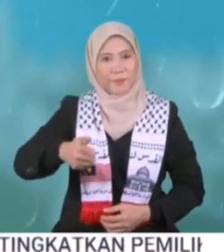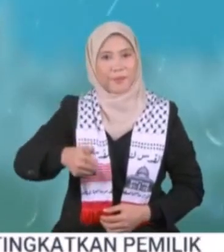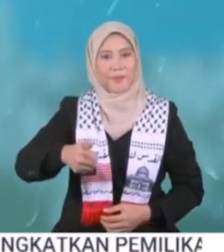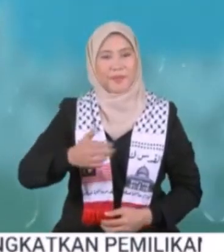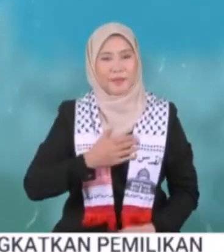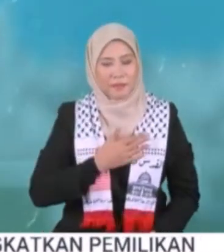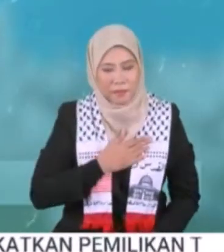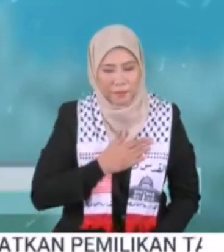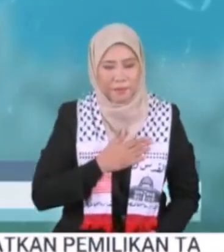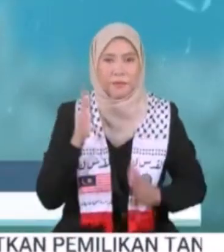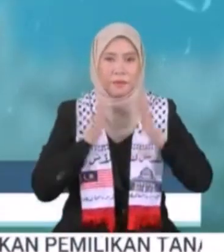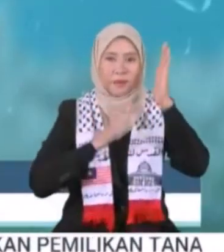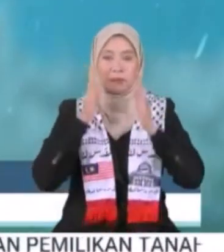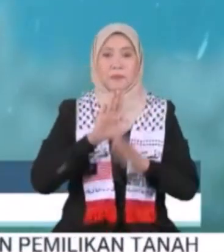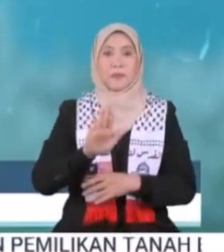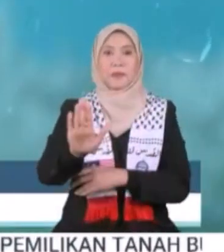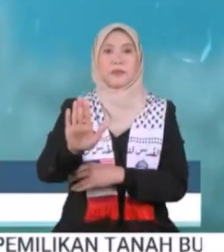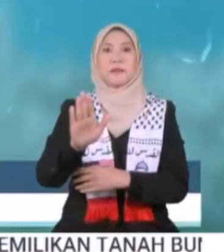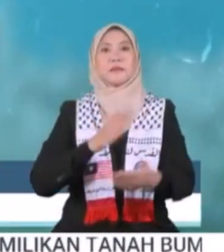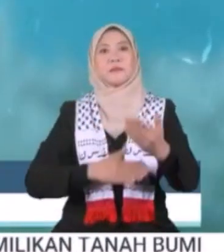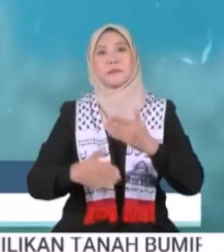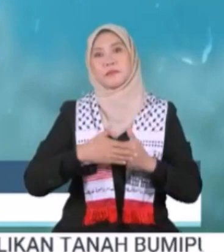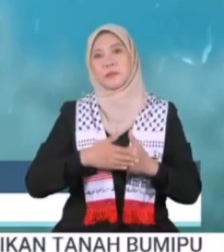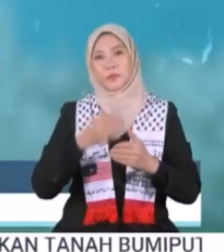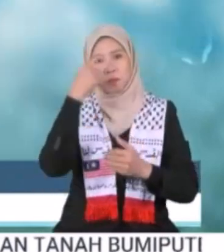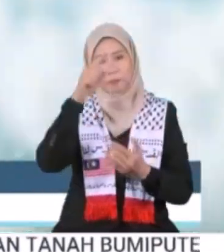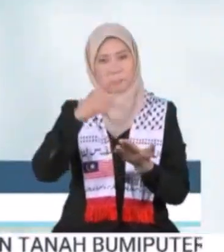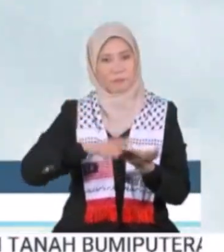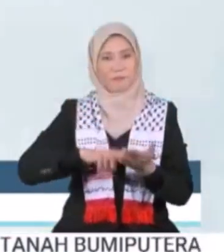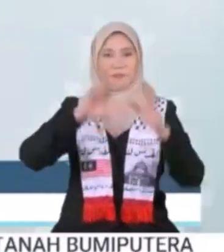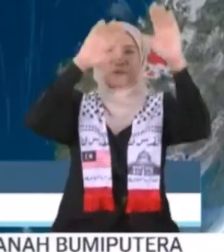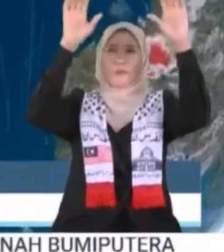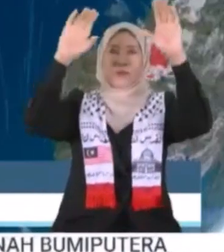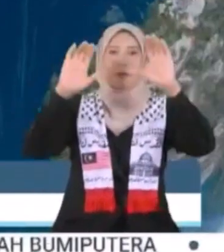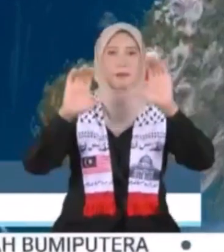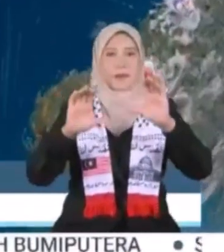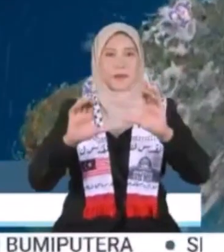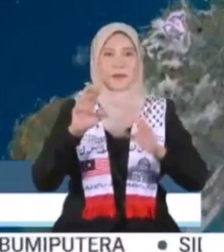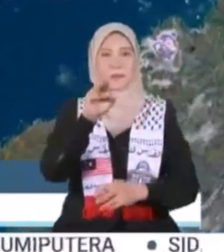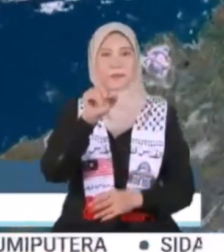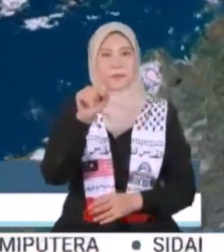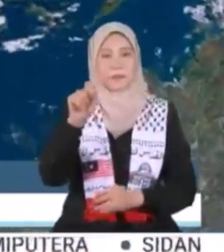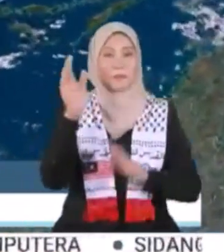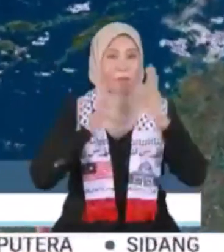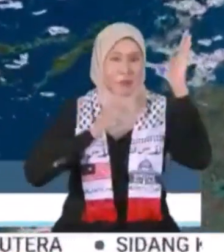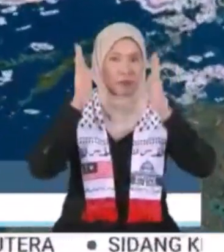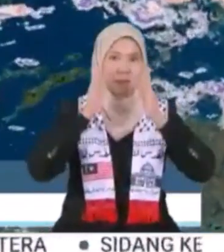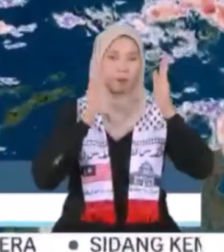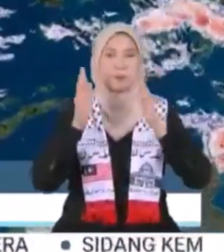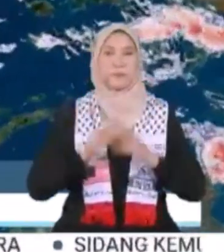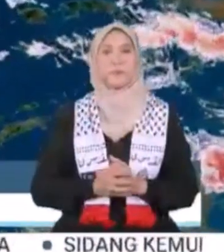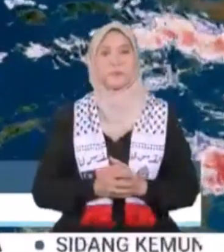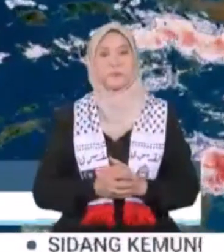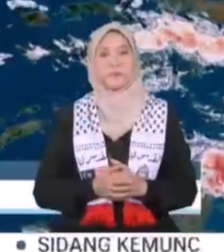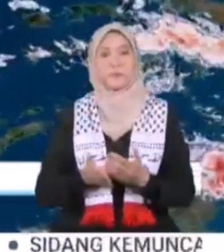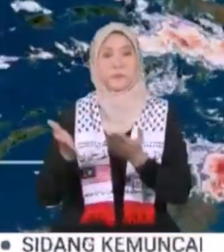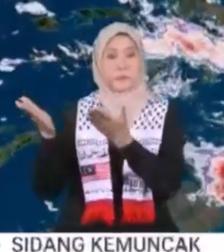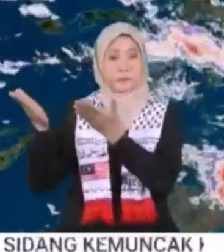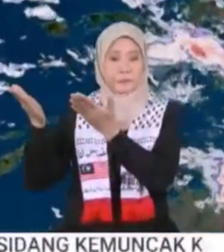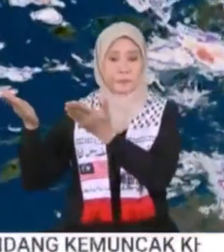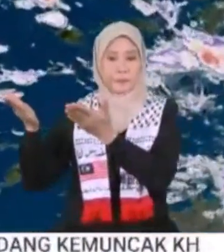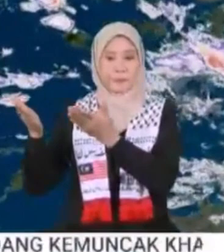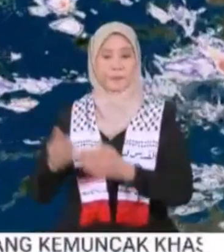Assalamualaikum dan salam Malaysia Madani. Kembali bersama saya untuk laporan cuaca daripada Met Malaysia. Kita mulakan tinjauan cuaca dengan melihat pada